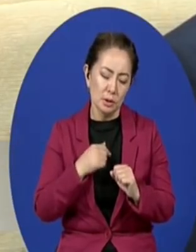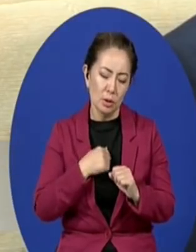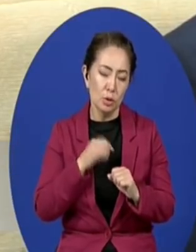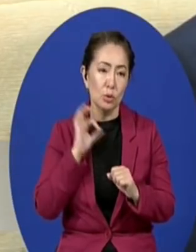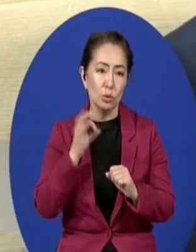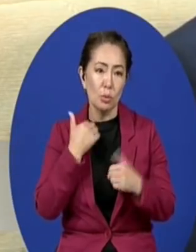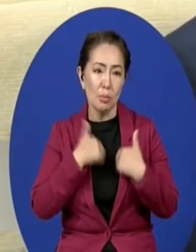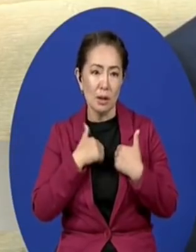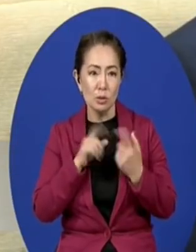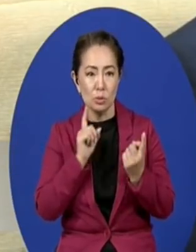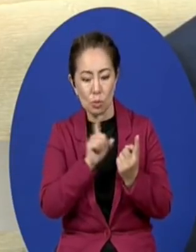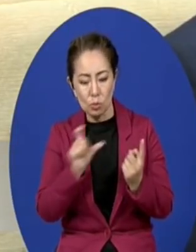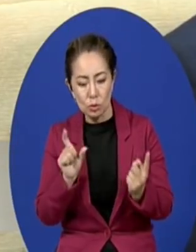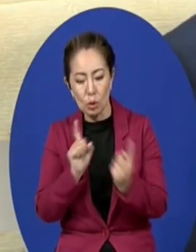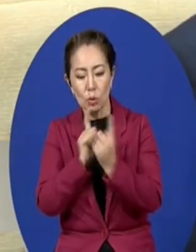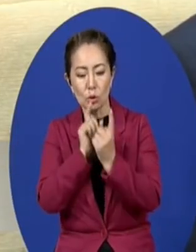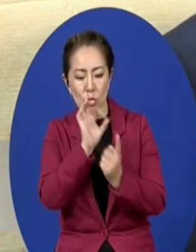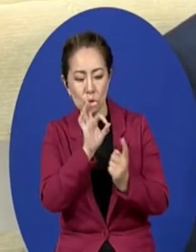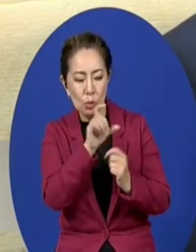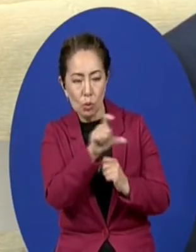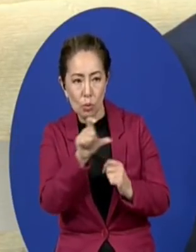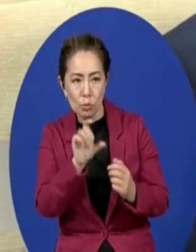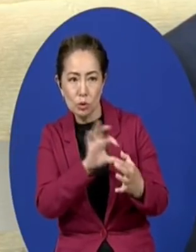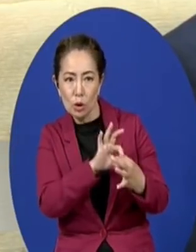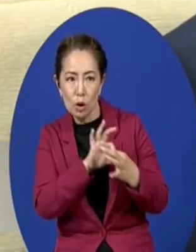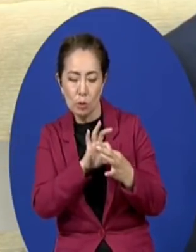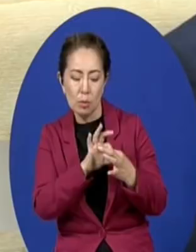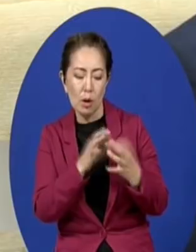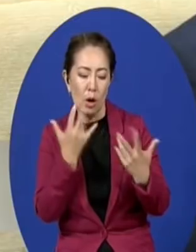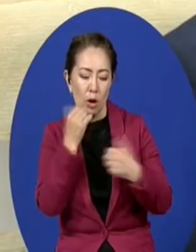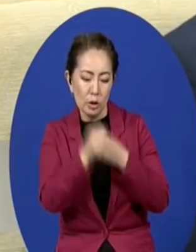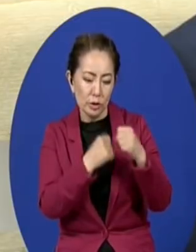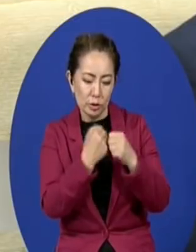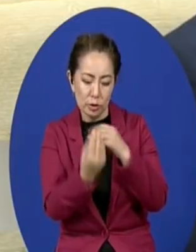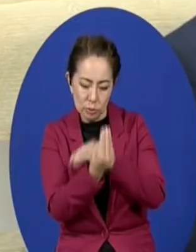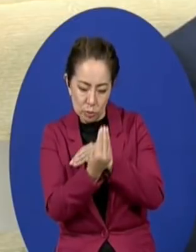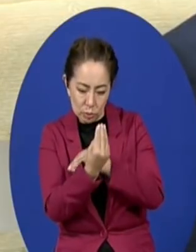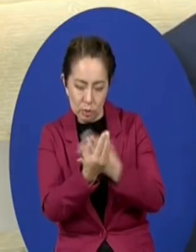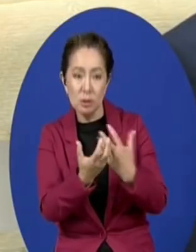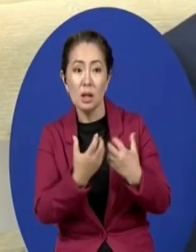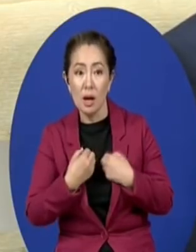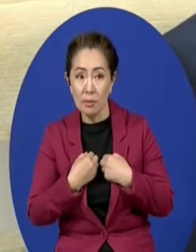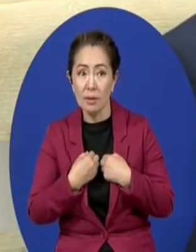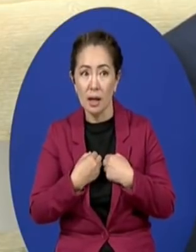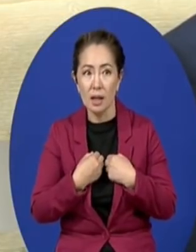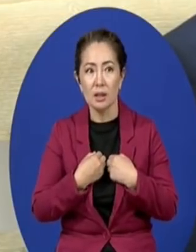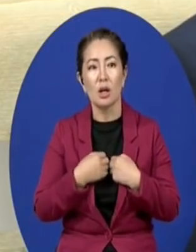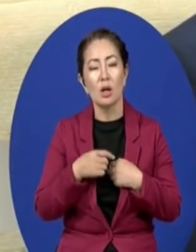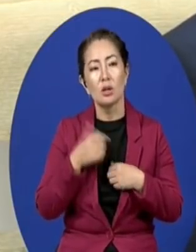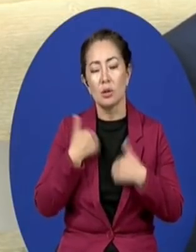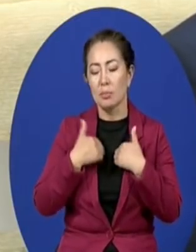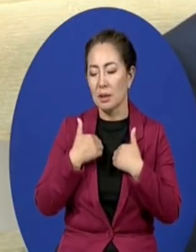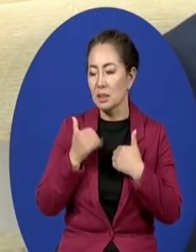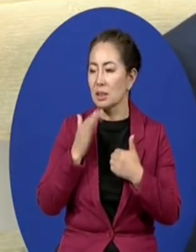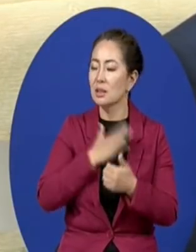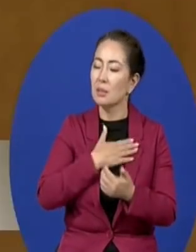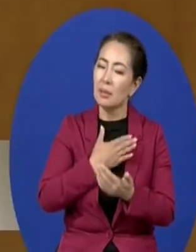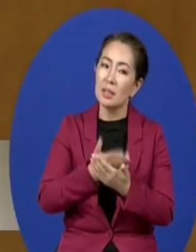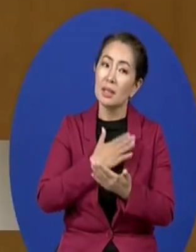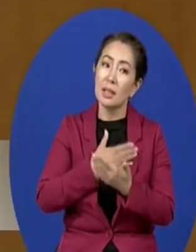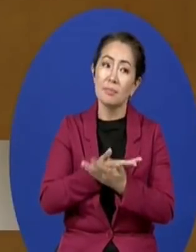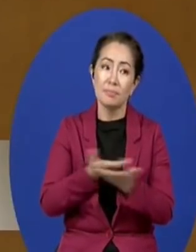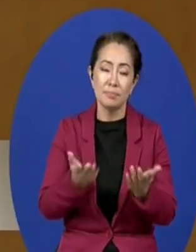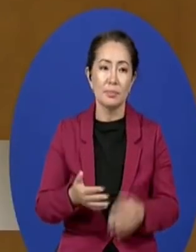бол зөв багш нартай уулзаж зөв хүмүүсээс олон жилийн юм сурж авч юрн багш нартай их баярлалаа гэж